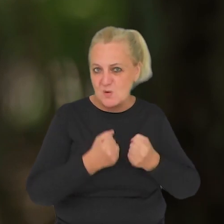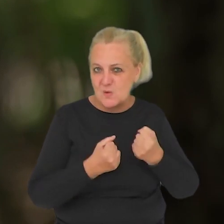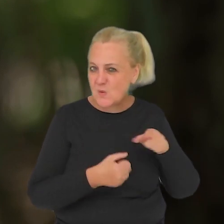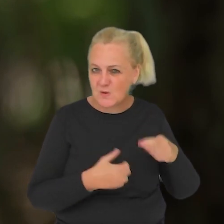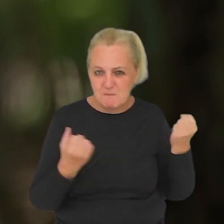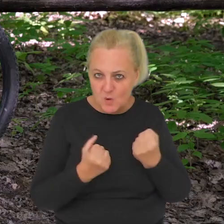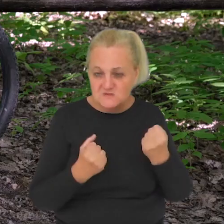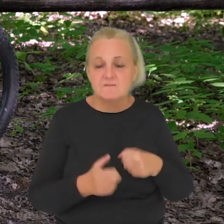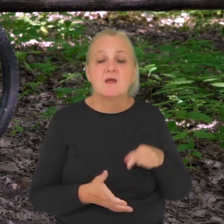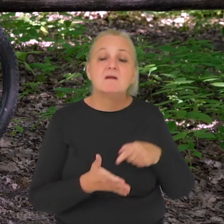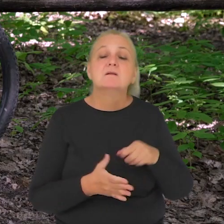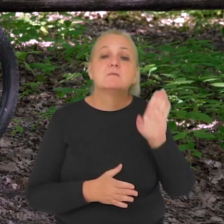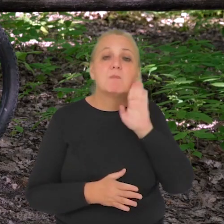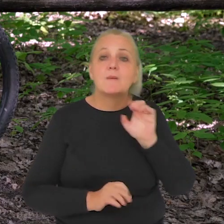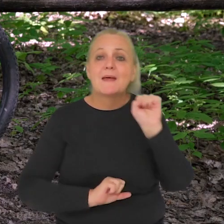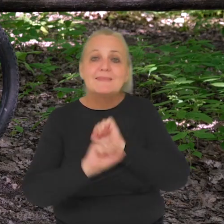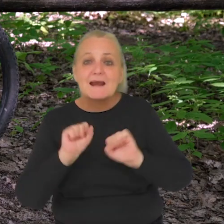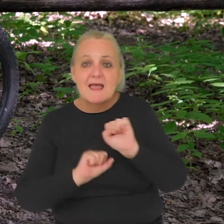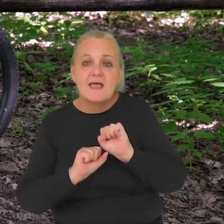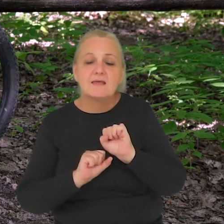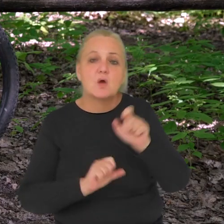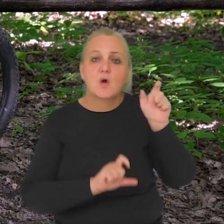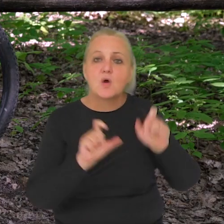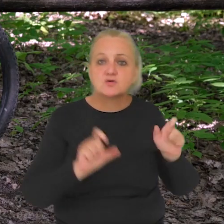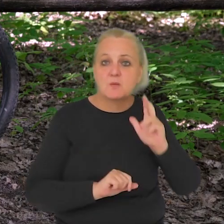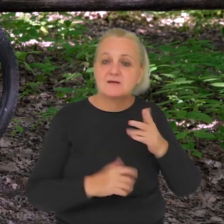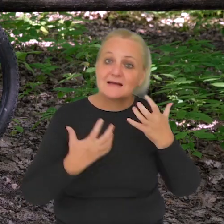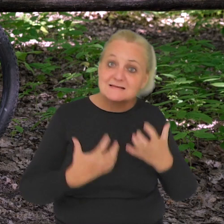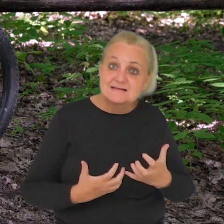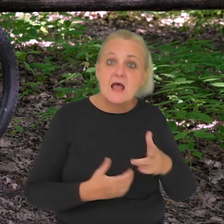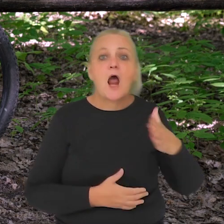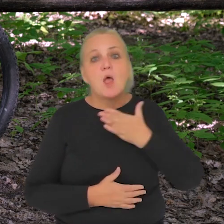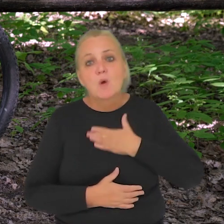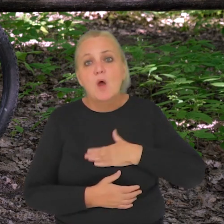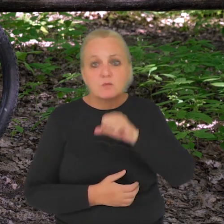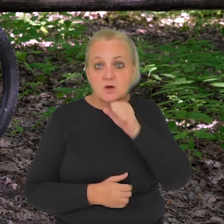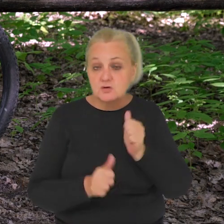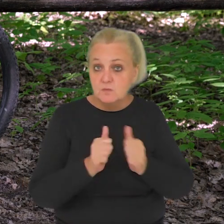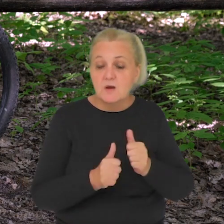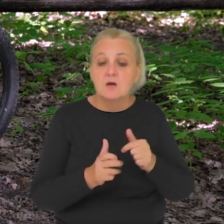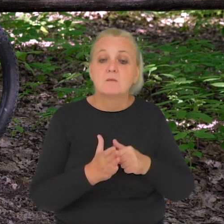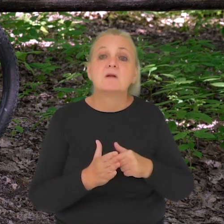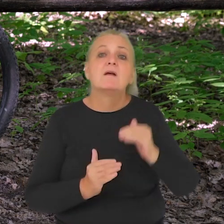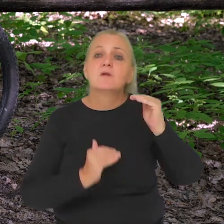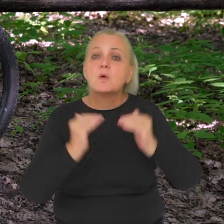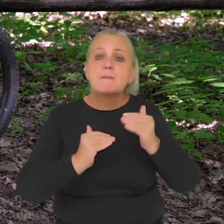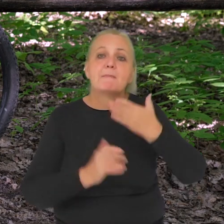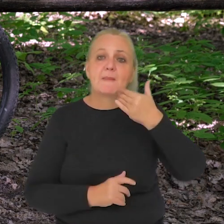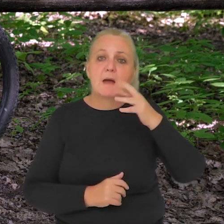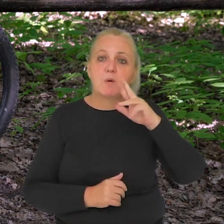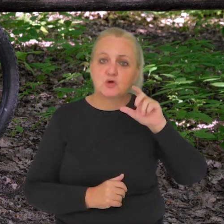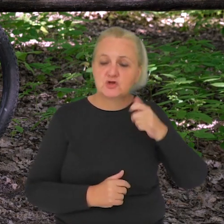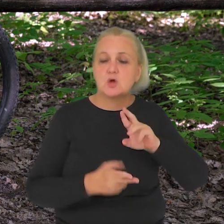powikłania cukrzycy. Przeciwwskazaniem do treningu u osób, które chcą albo uprawiają sport, to